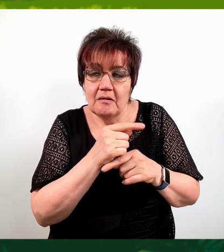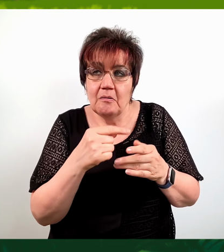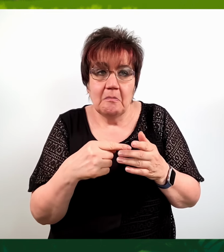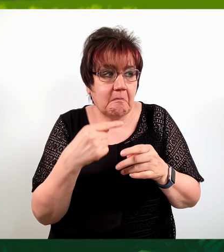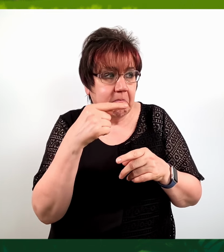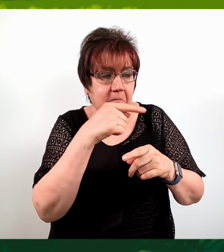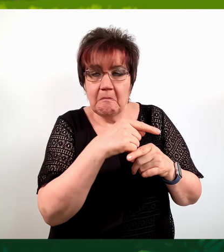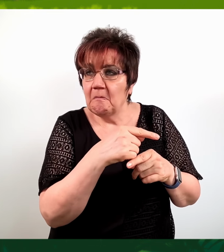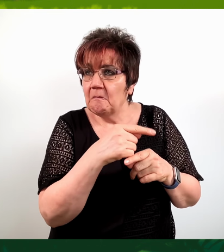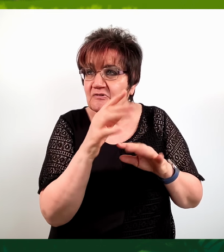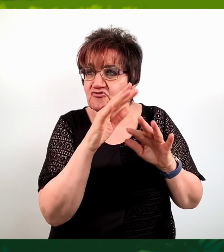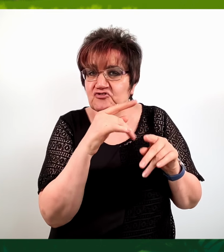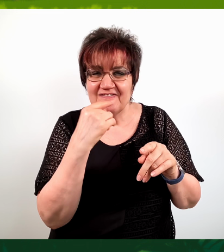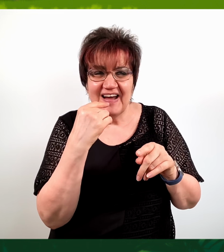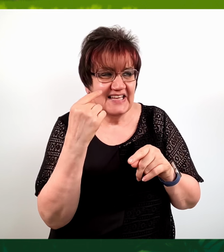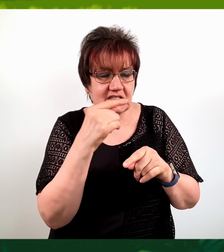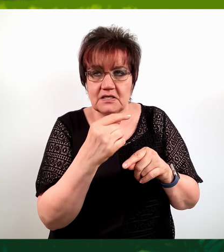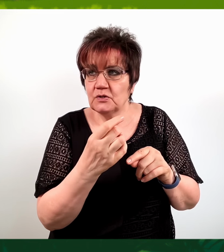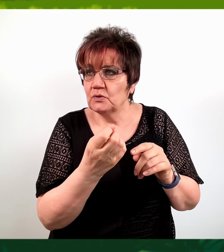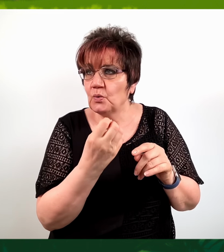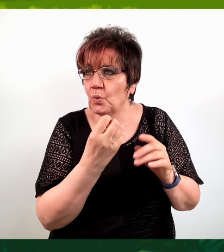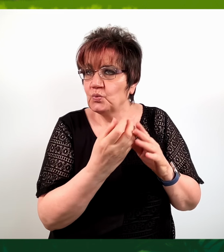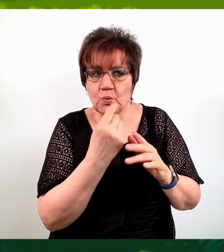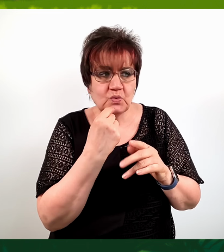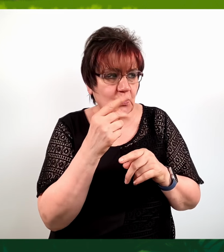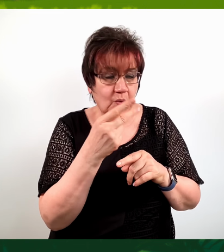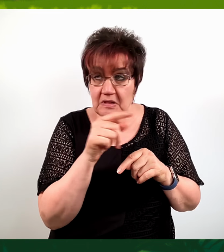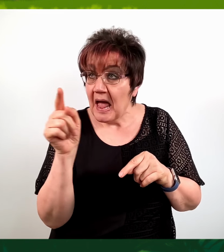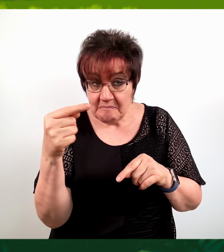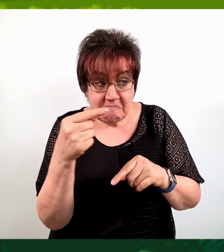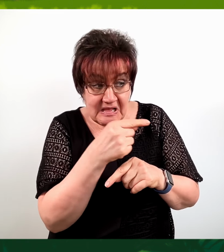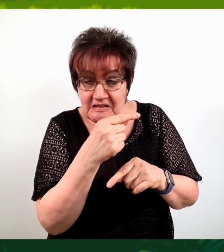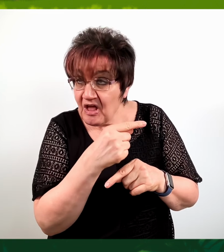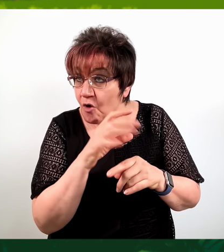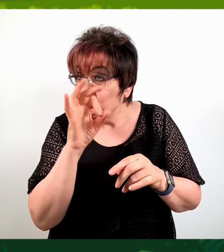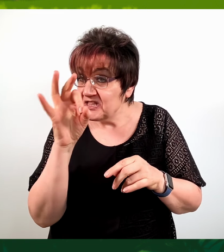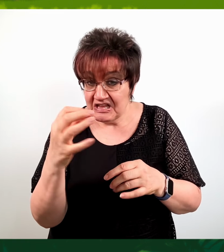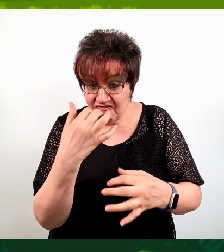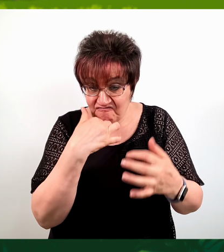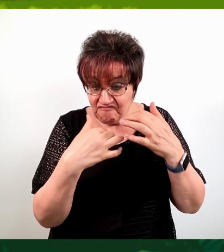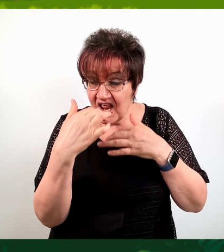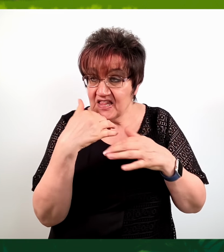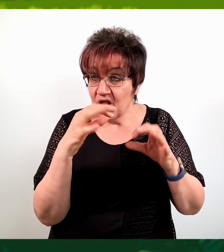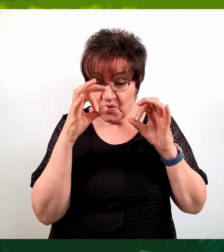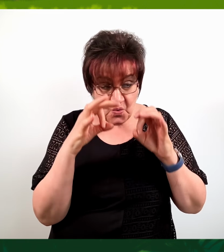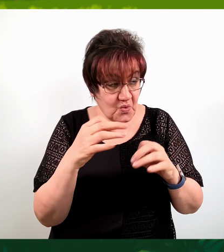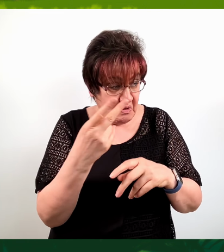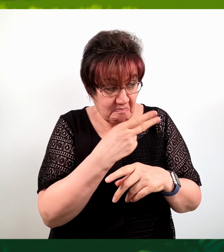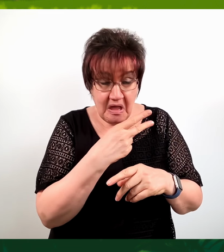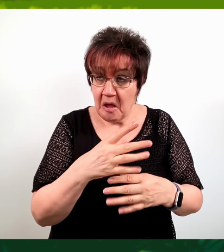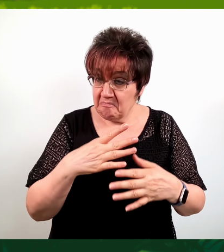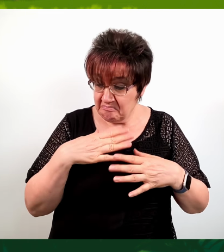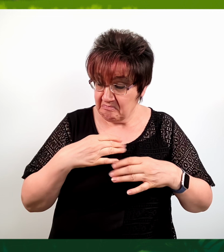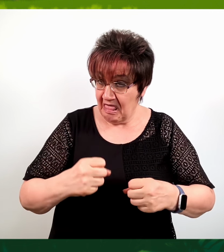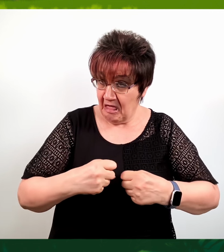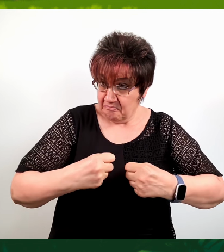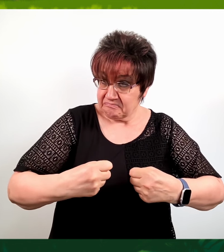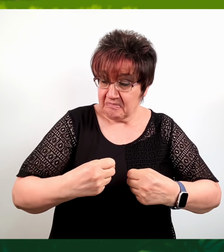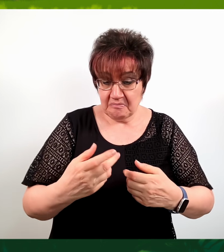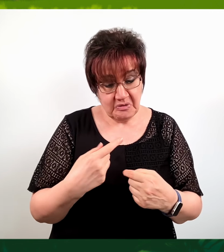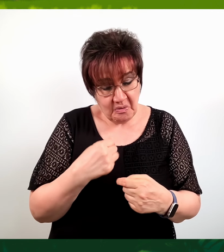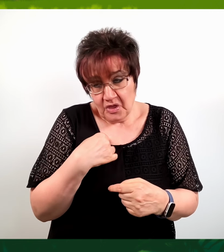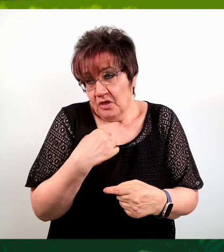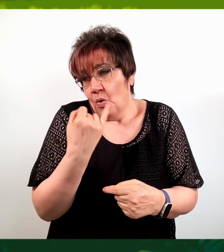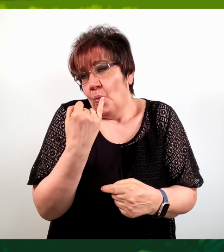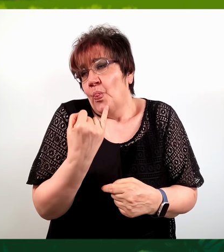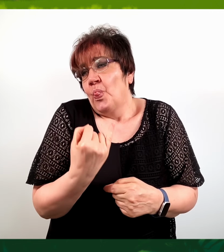Schneeweißchen und Rosenrot. Ja, die beiden wären doch was für dich. Die haben auch ein bisschen mehr auf